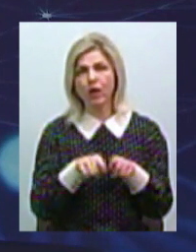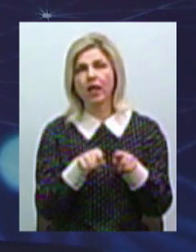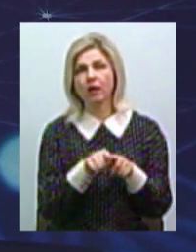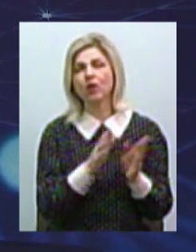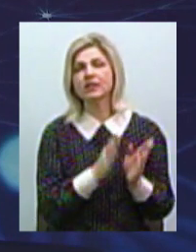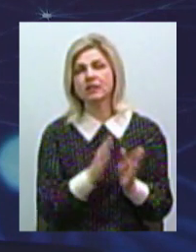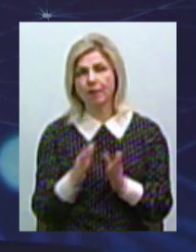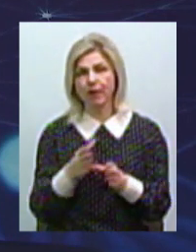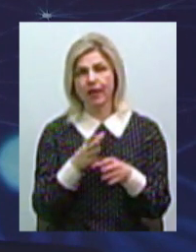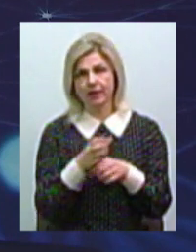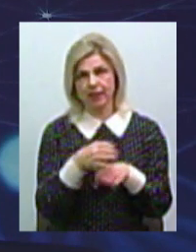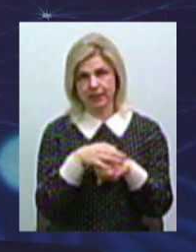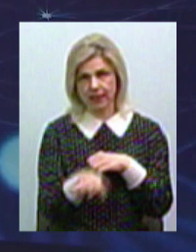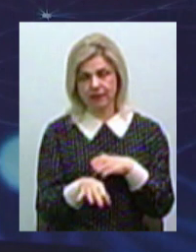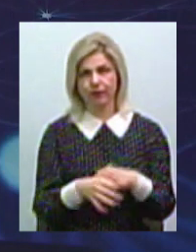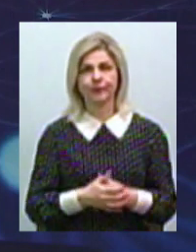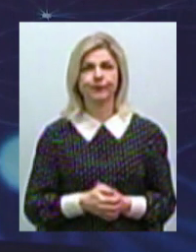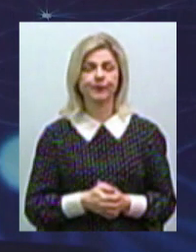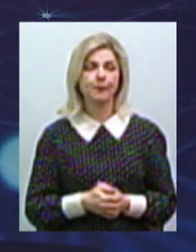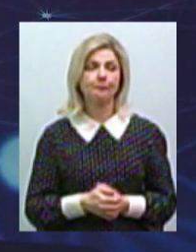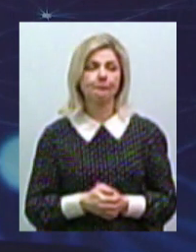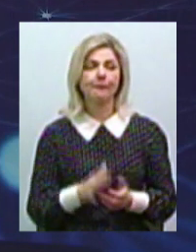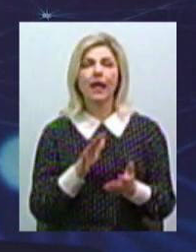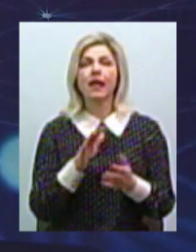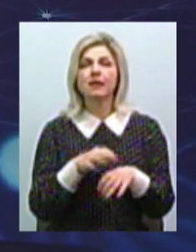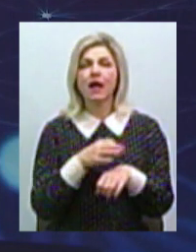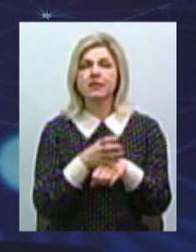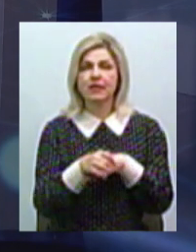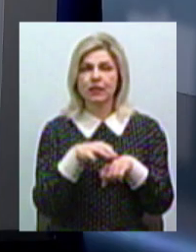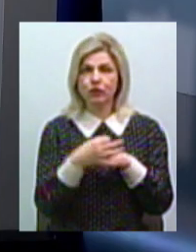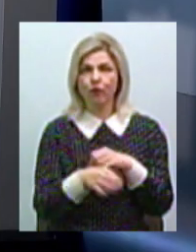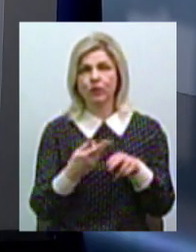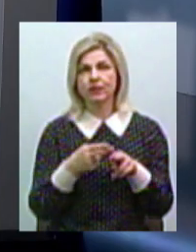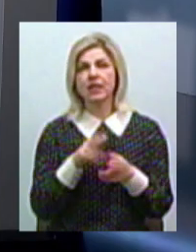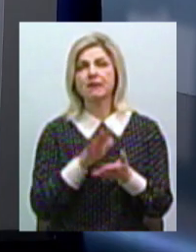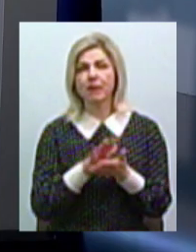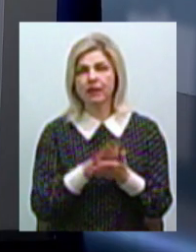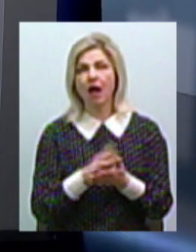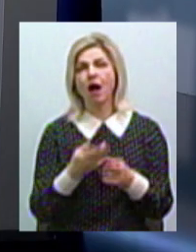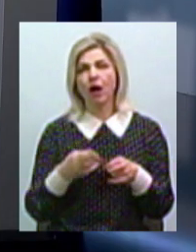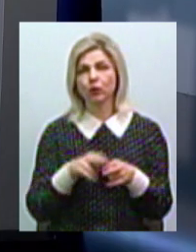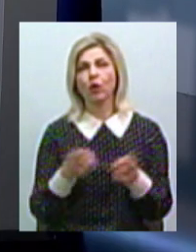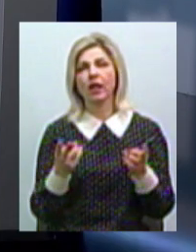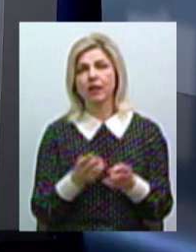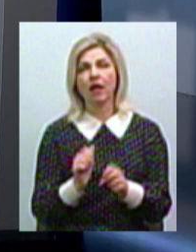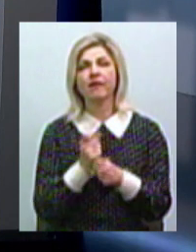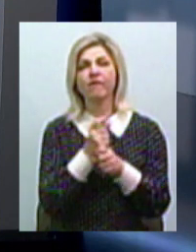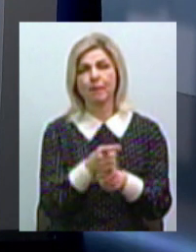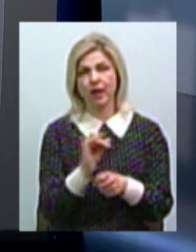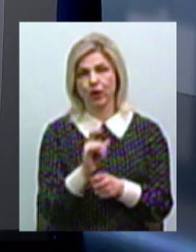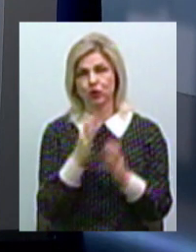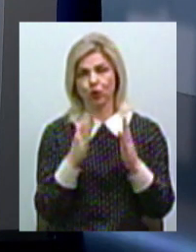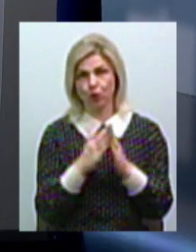насильства. Насильство – це сміття, яке треба виносити з дому. З таким гаслом у Миколаєві стартувала